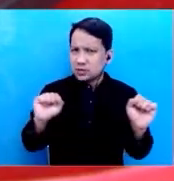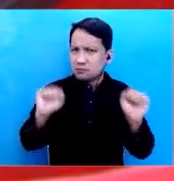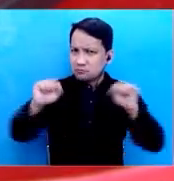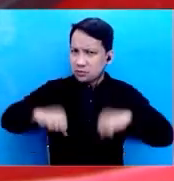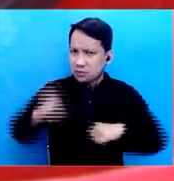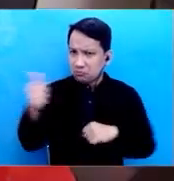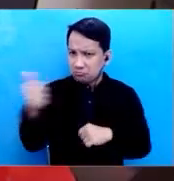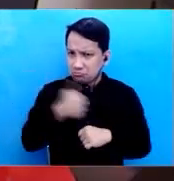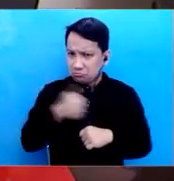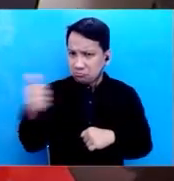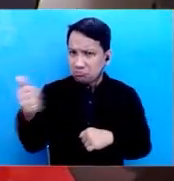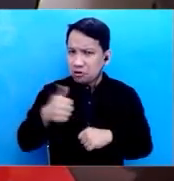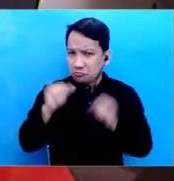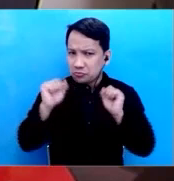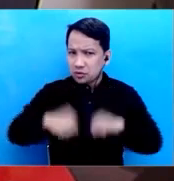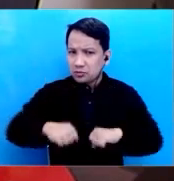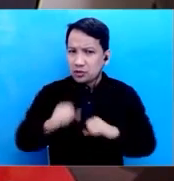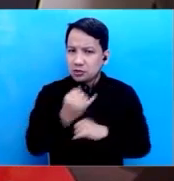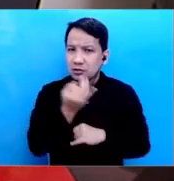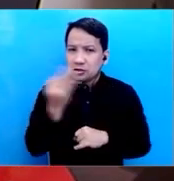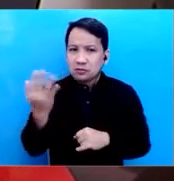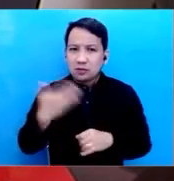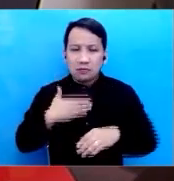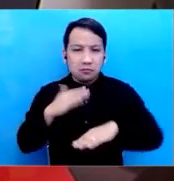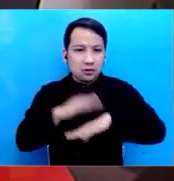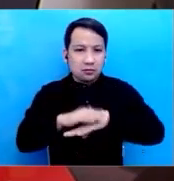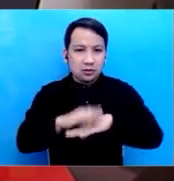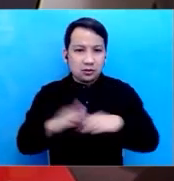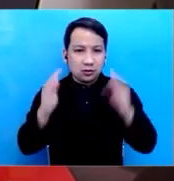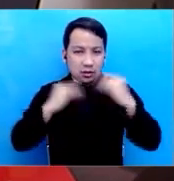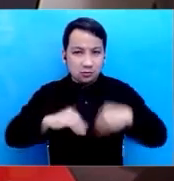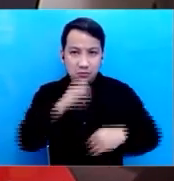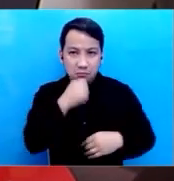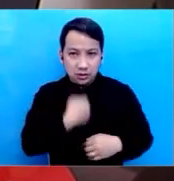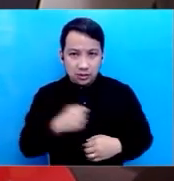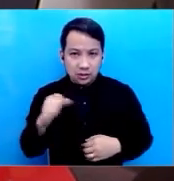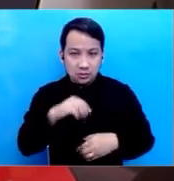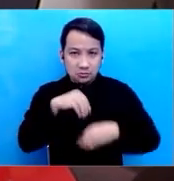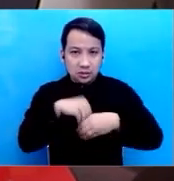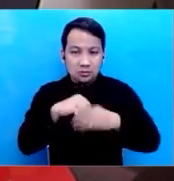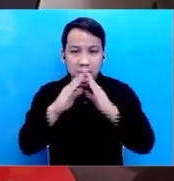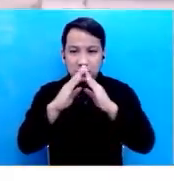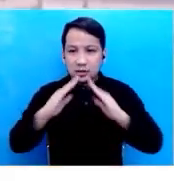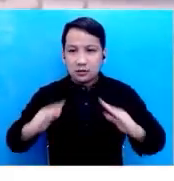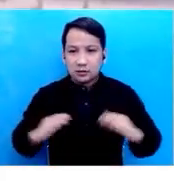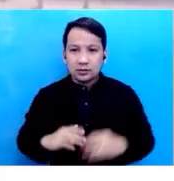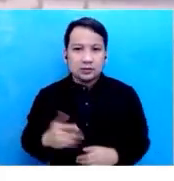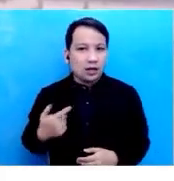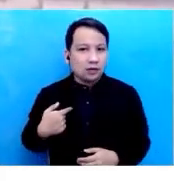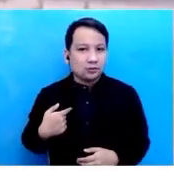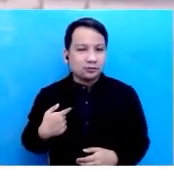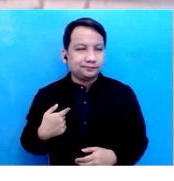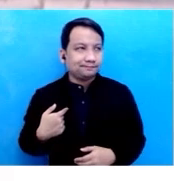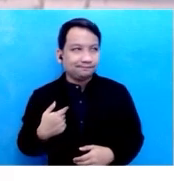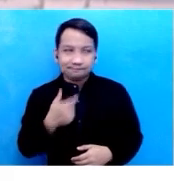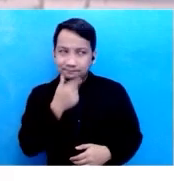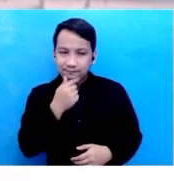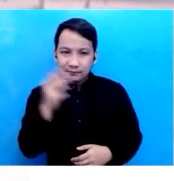at mag-commute. Lalo't may bata, senior citizen siyang kasama sa bahay. Hindi pa kampante kasi siya